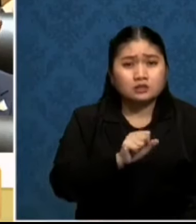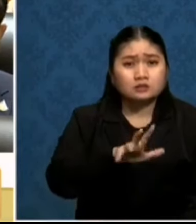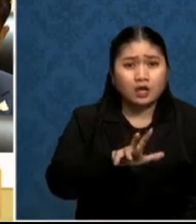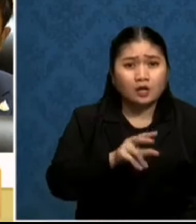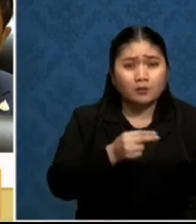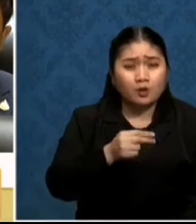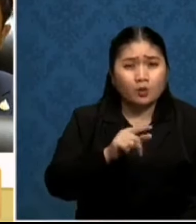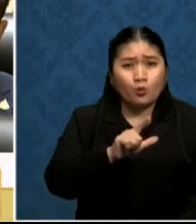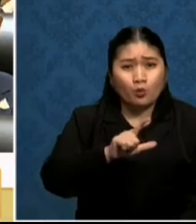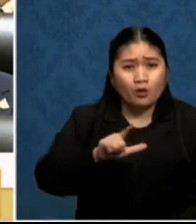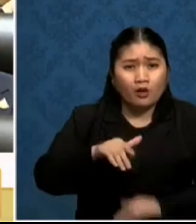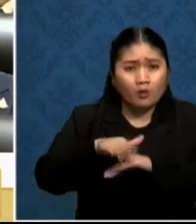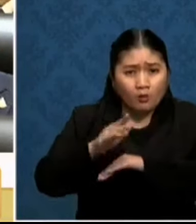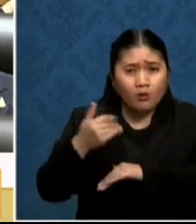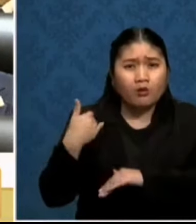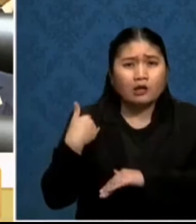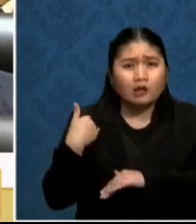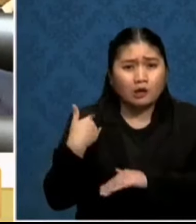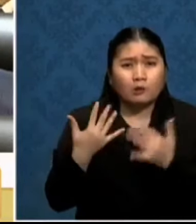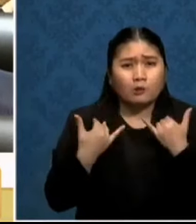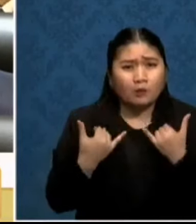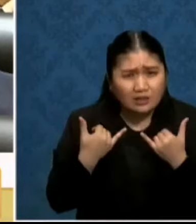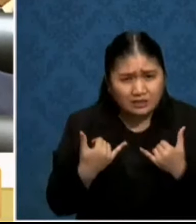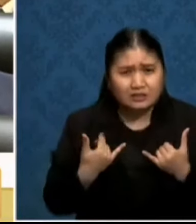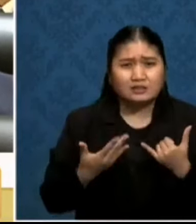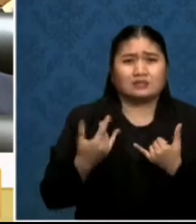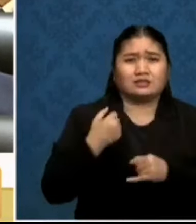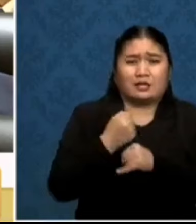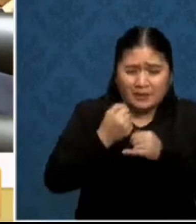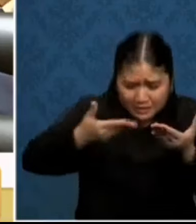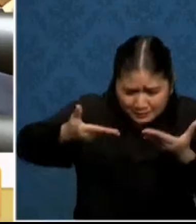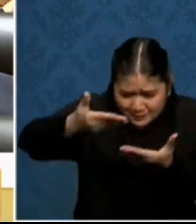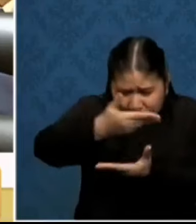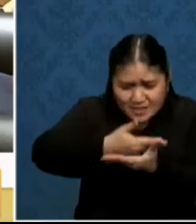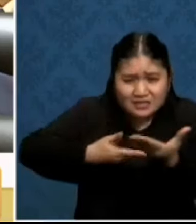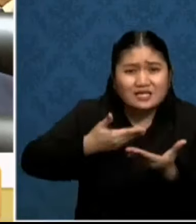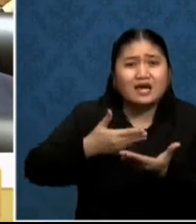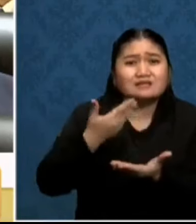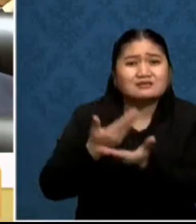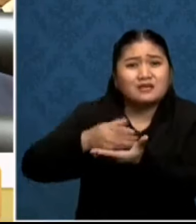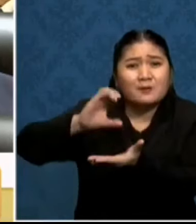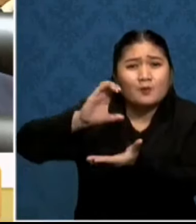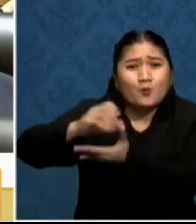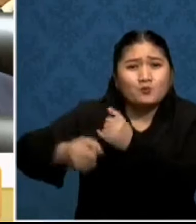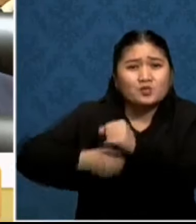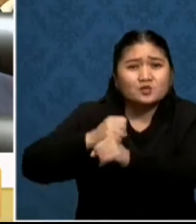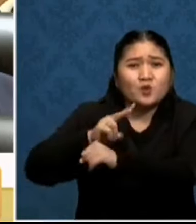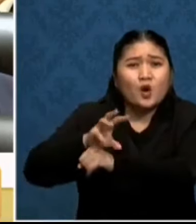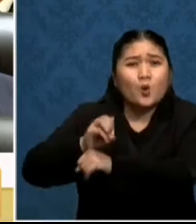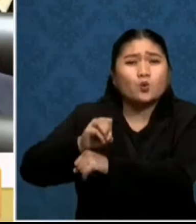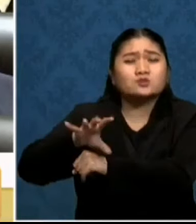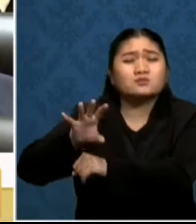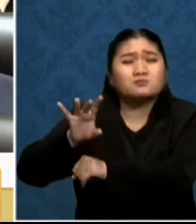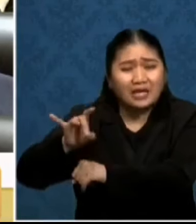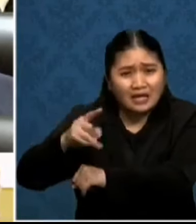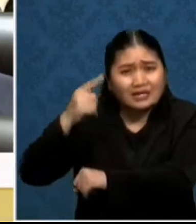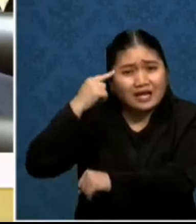ช่วยตอบด้วยวันนี้สภากำลังกรรมาธิการกำกำลังพิจารณางบปี 68อยู่จะเอามายังไง